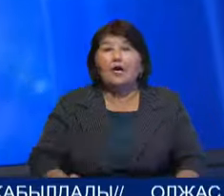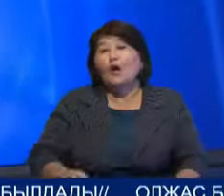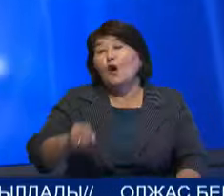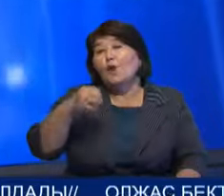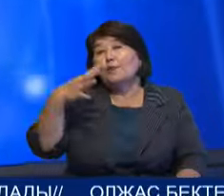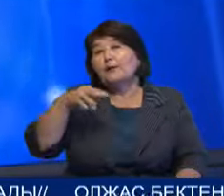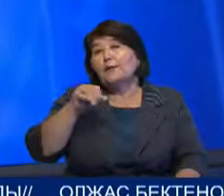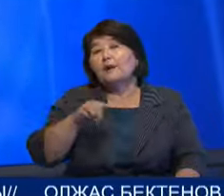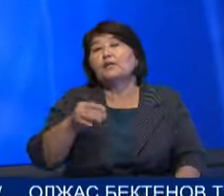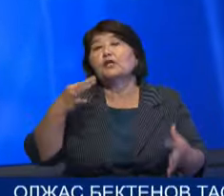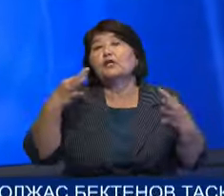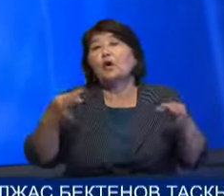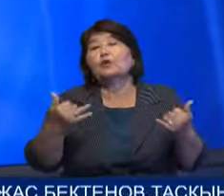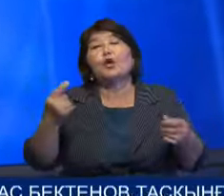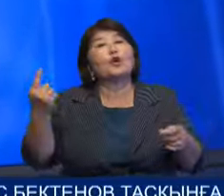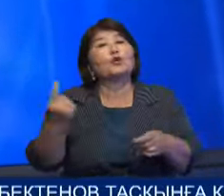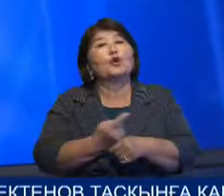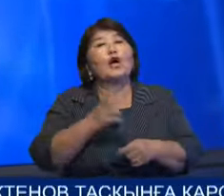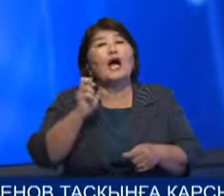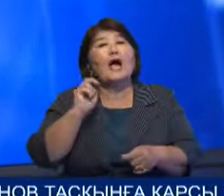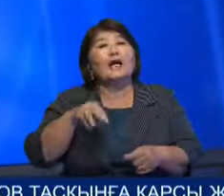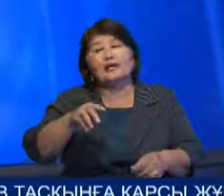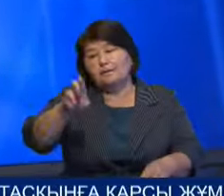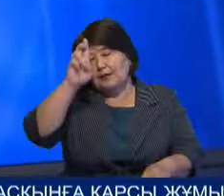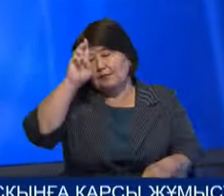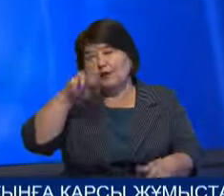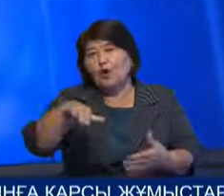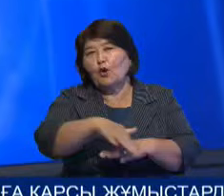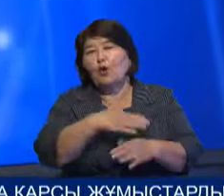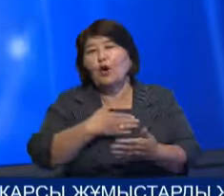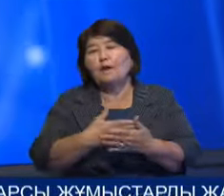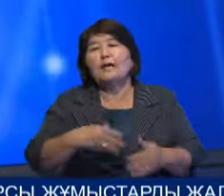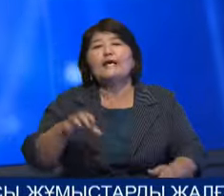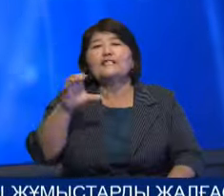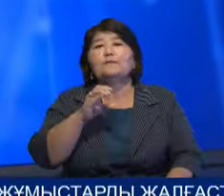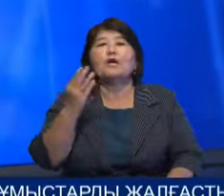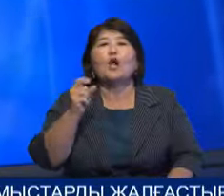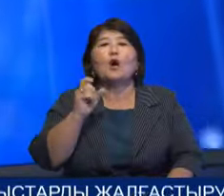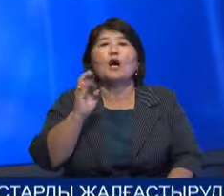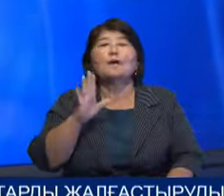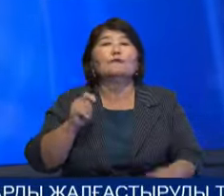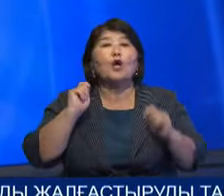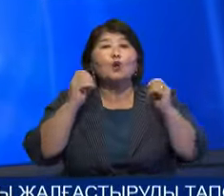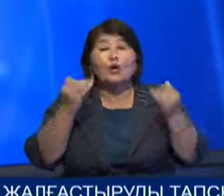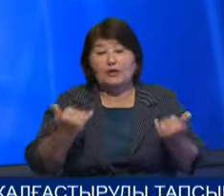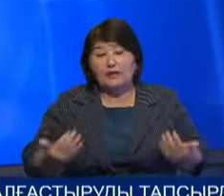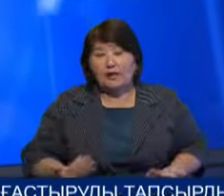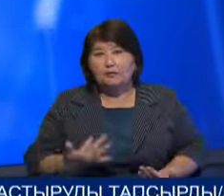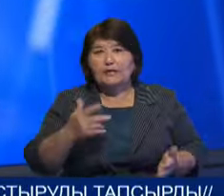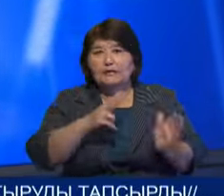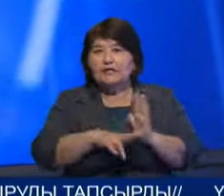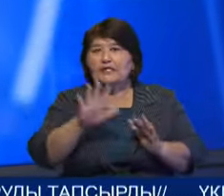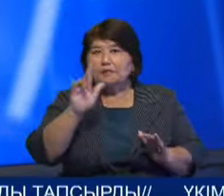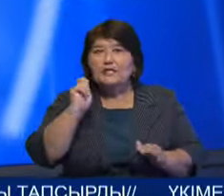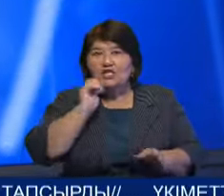15 мамыр тәуелсіздік тұғырындағы тұңғыш әкім, мемлекет және қоғам қайраткері Сейілбек Шаухамановтың туған күні. Көзі тірі болғанда биыл 85